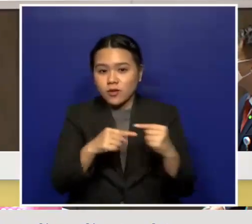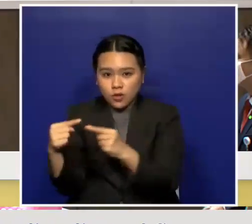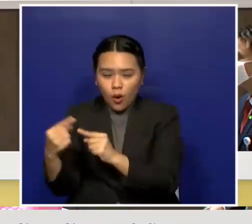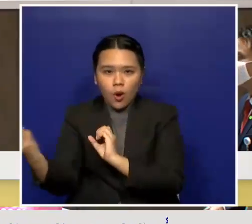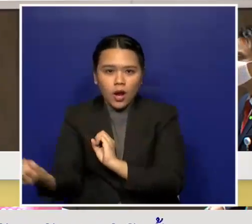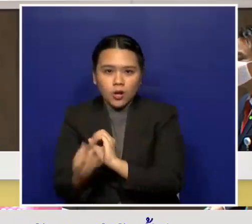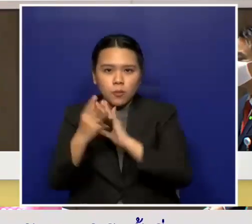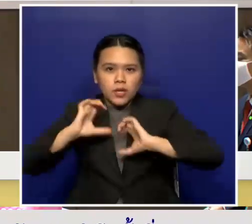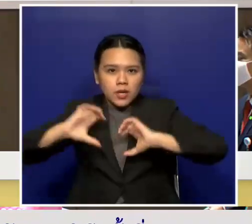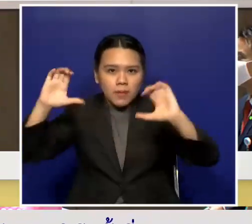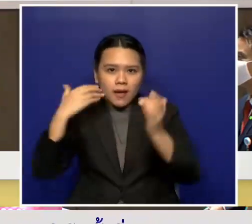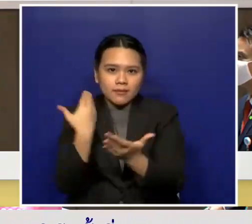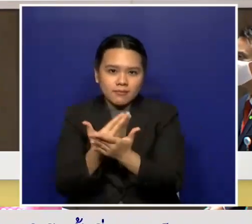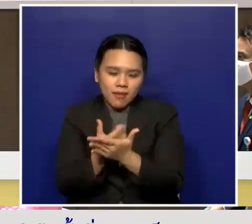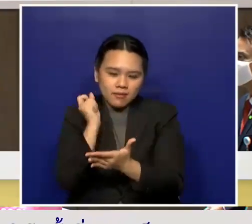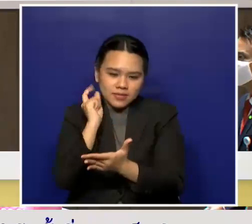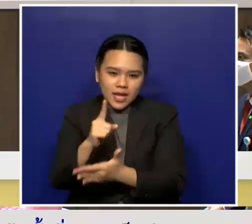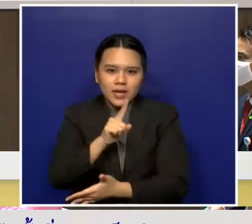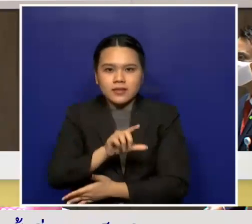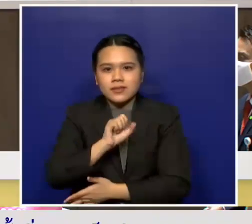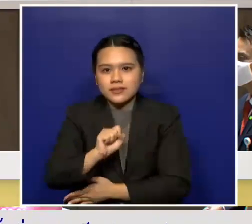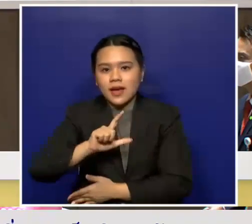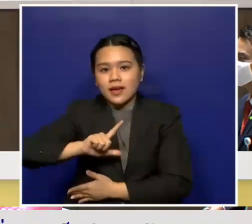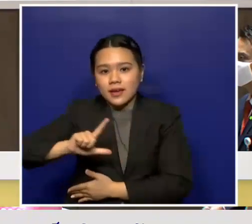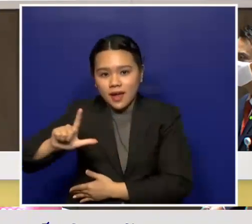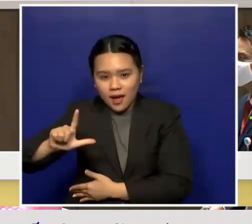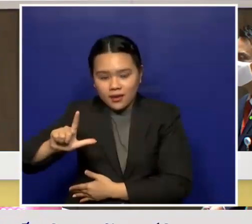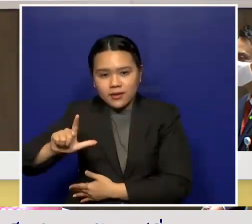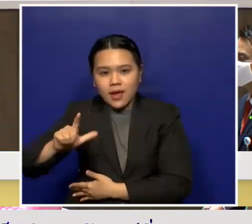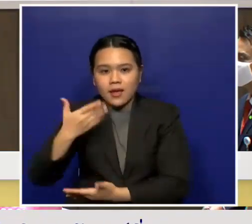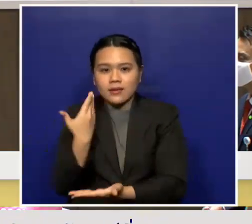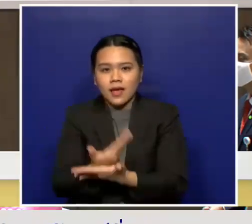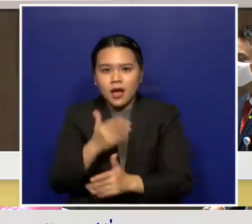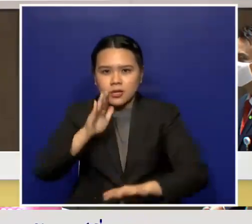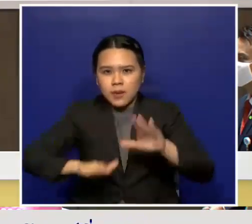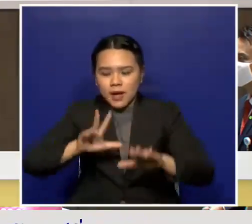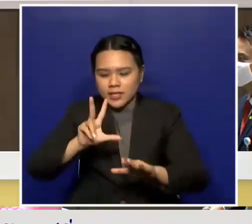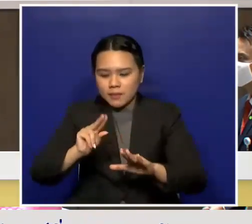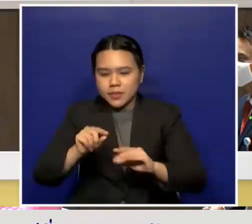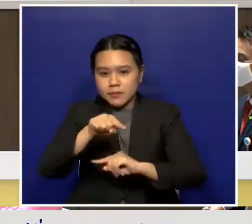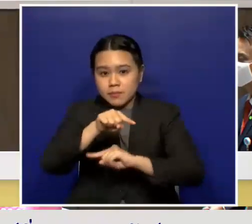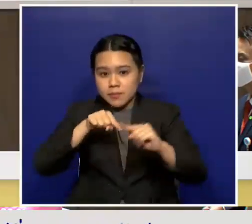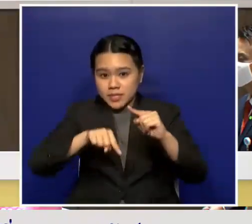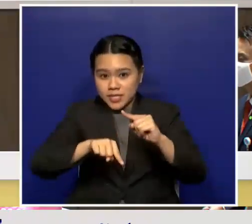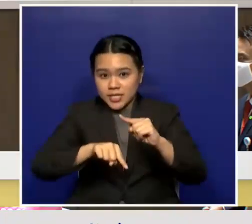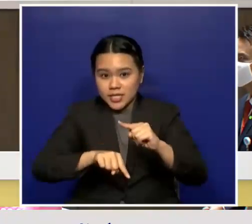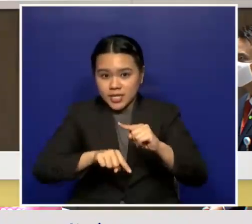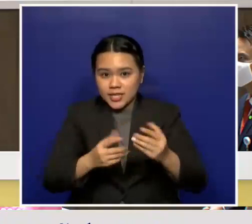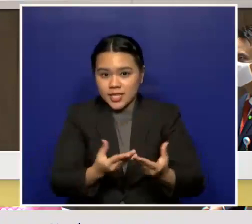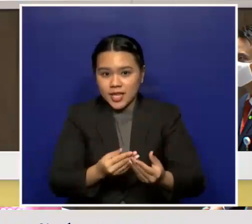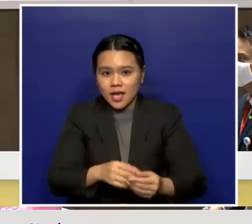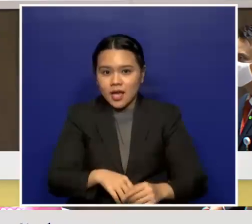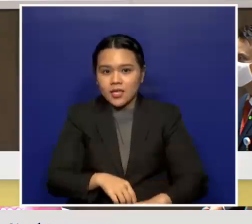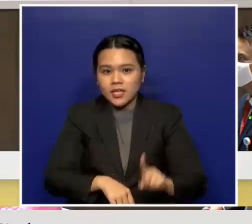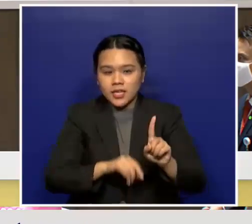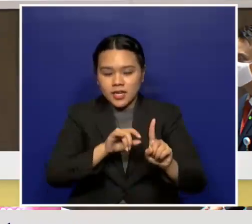ดับแสนล้านการเอื้อเลื่อนเก็บภาษีนะฮะประมาณมูลค่า 30% ของที่1ล้านล้านตีว่าไล่ละล้าน